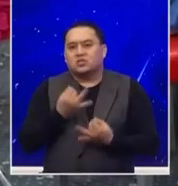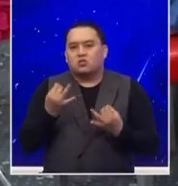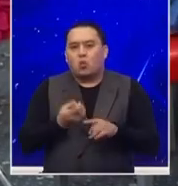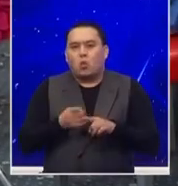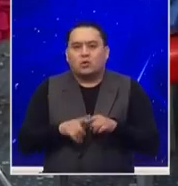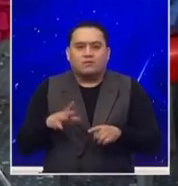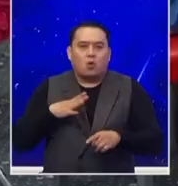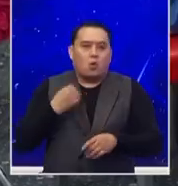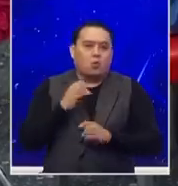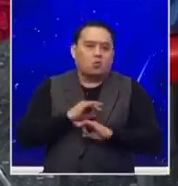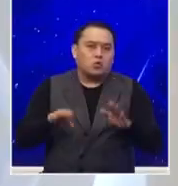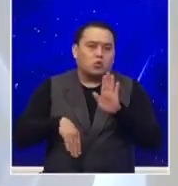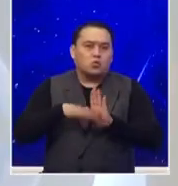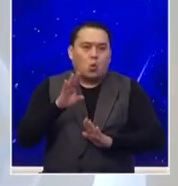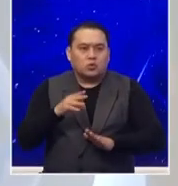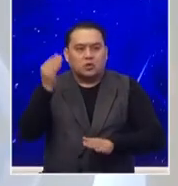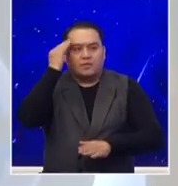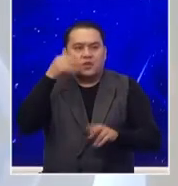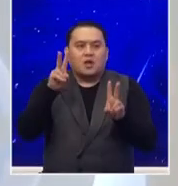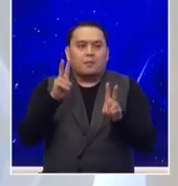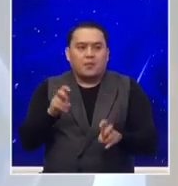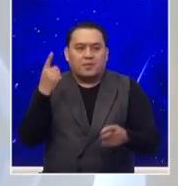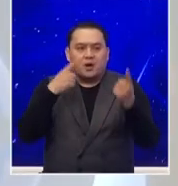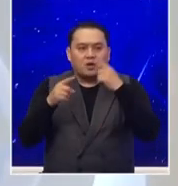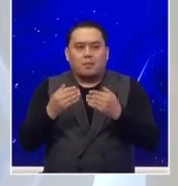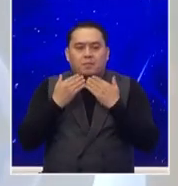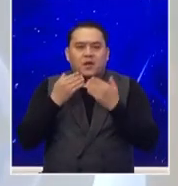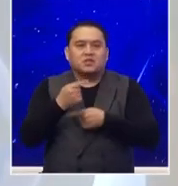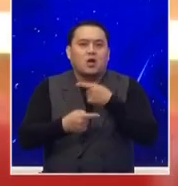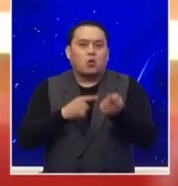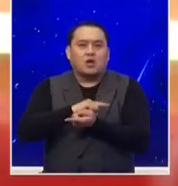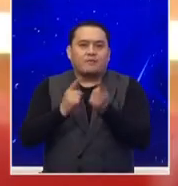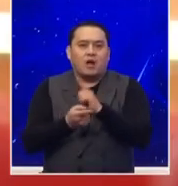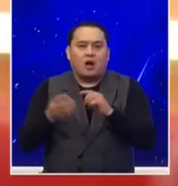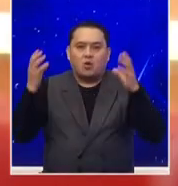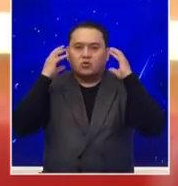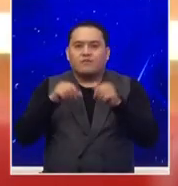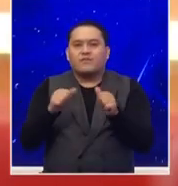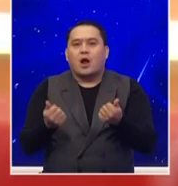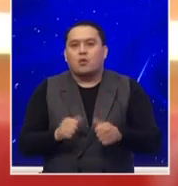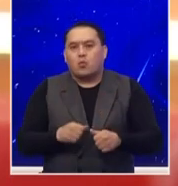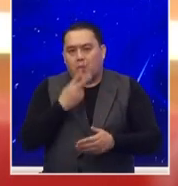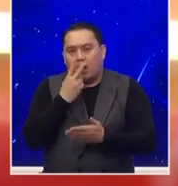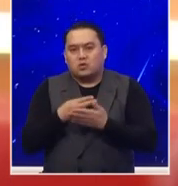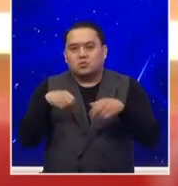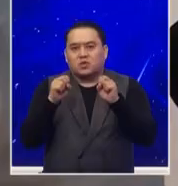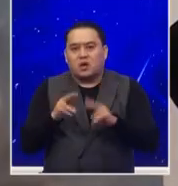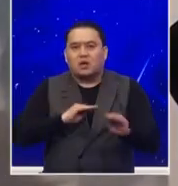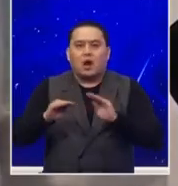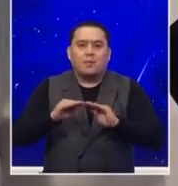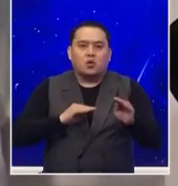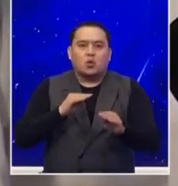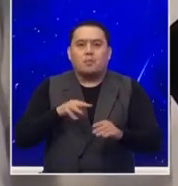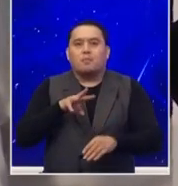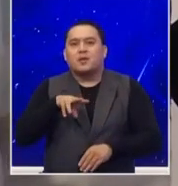дополнила спикер. Лучшие по содержанию и тематике произведения в последующем переведут в аудиоформат и опубликуют в специально разработанном